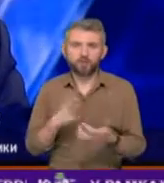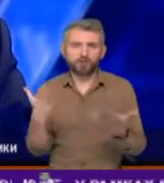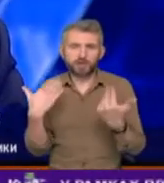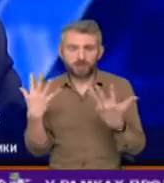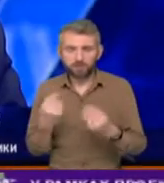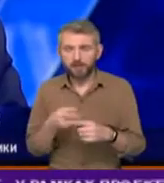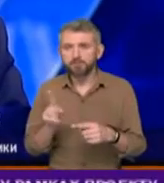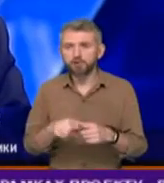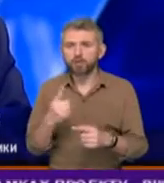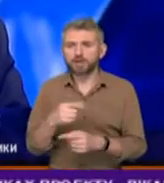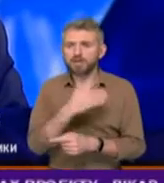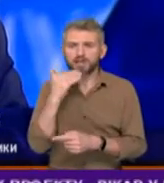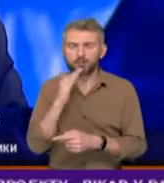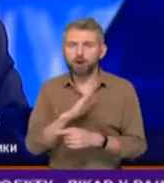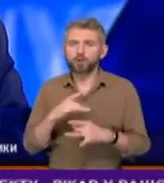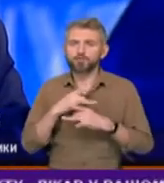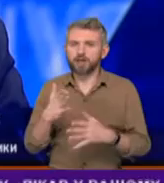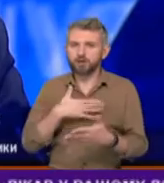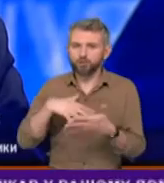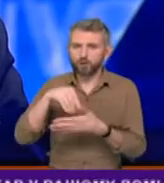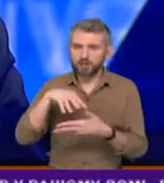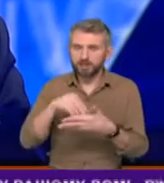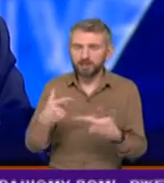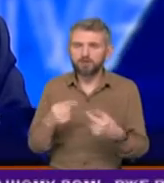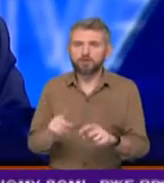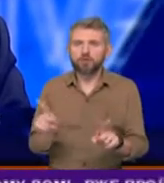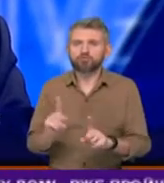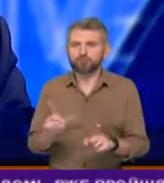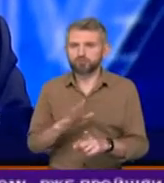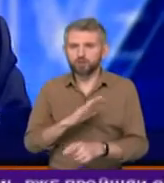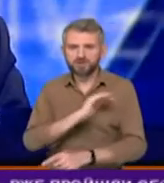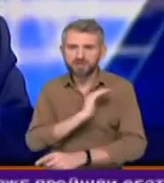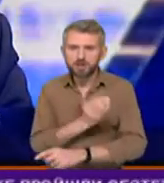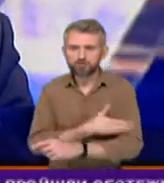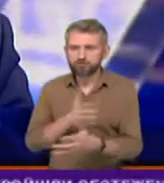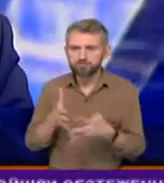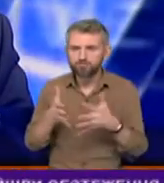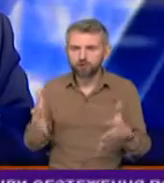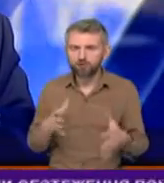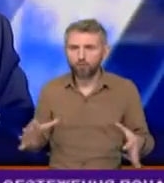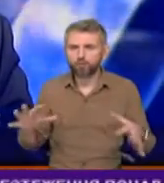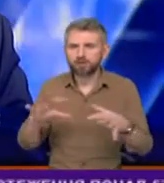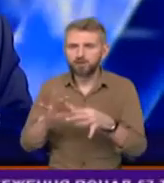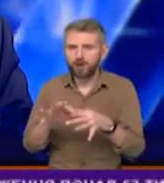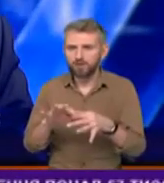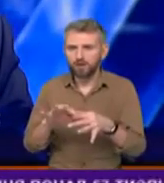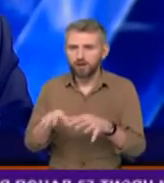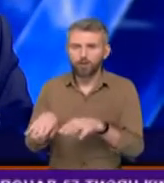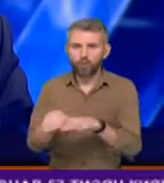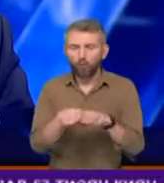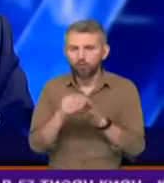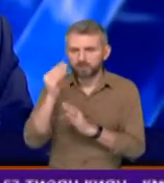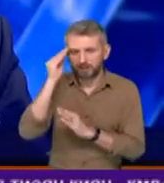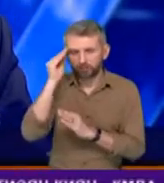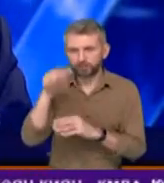От це одне з небагатьох свят в нашому календарі, де ми ставали сильнішими, більшими, якесь об'єднання, консенсус соціальних. Да,